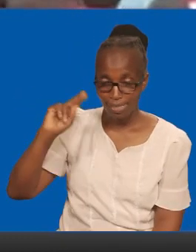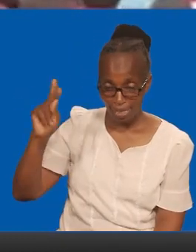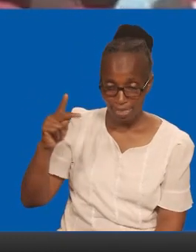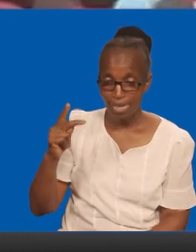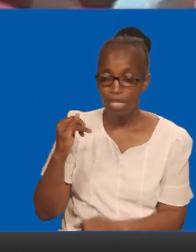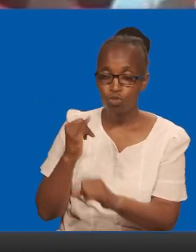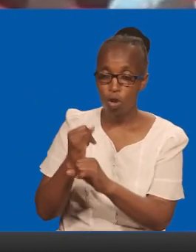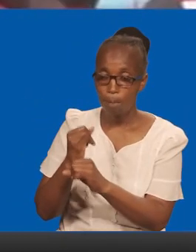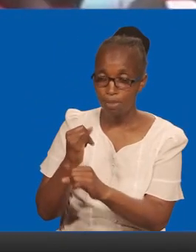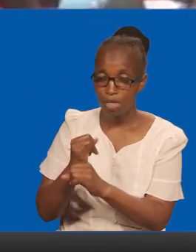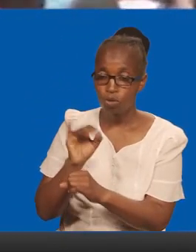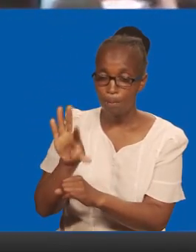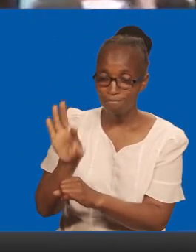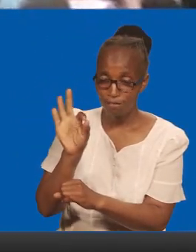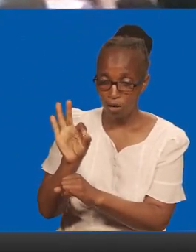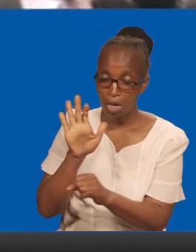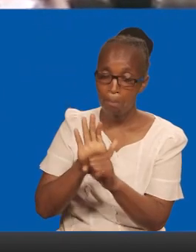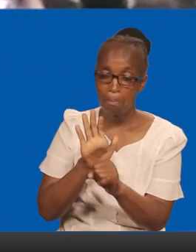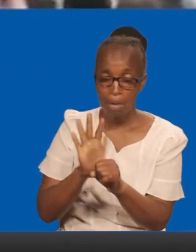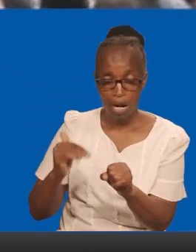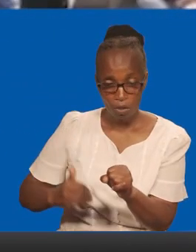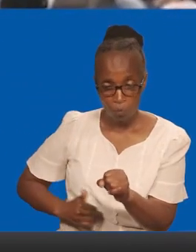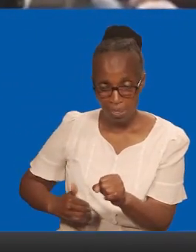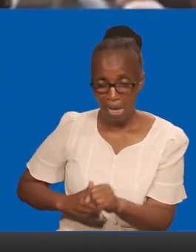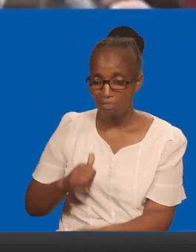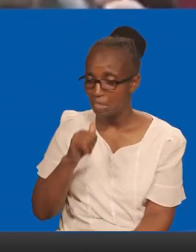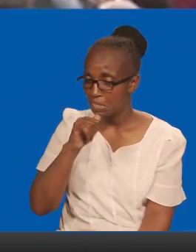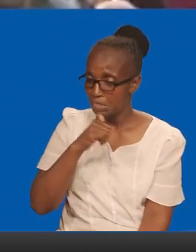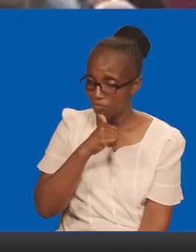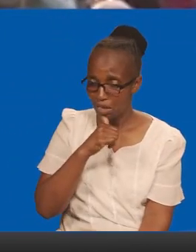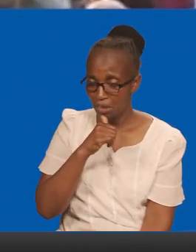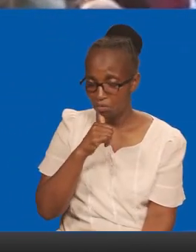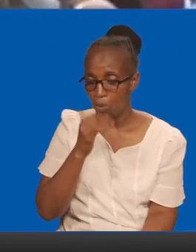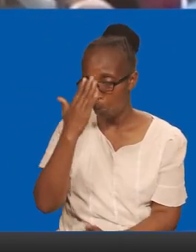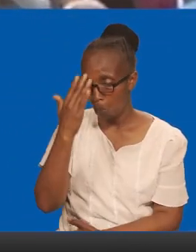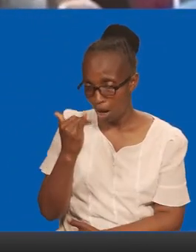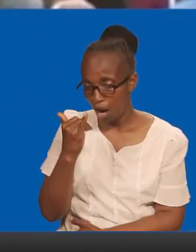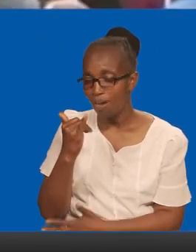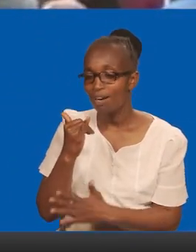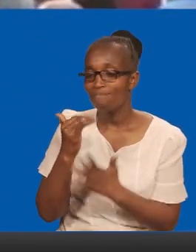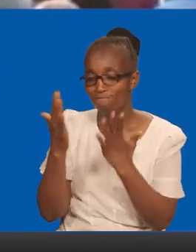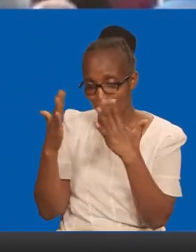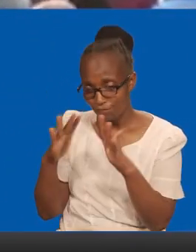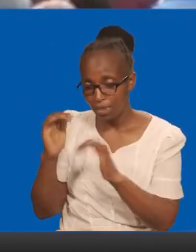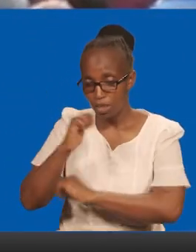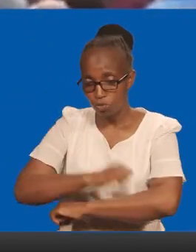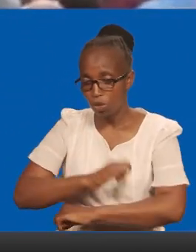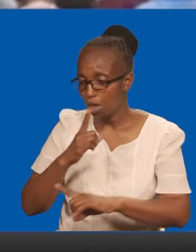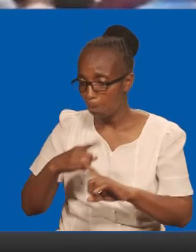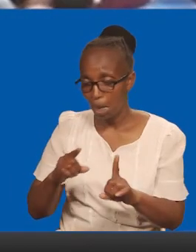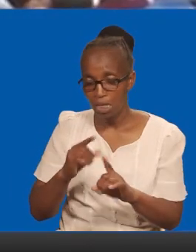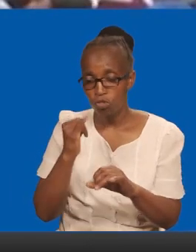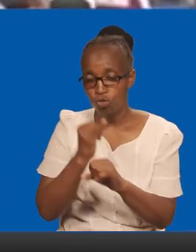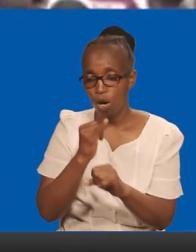Kenya, ajira ipatikane. Vijana mamilioni wanaangaika madukani vijijini kwa sababu wamemaliza